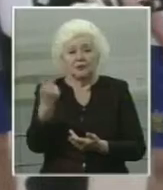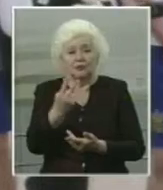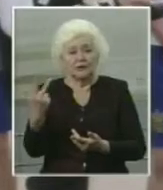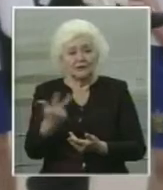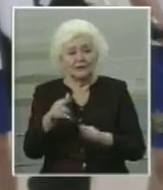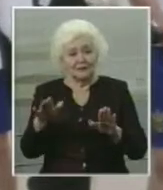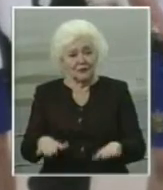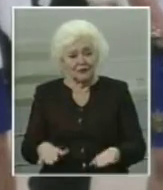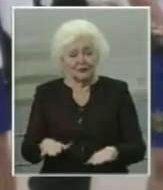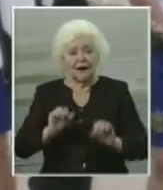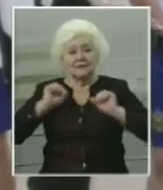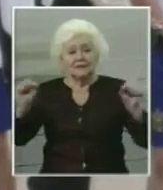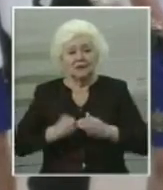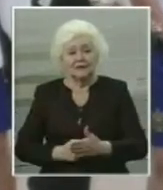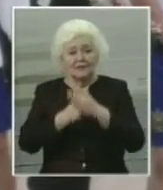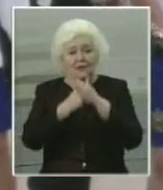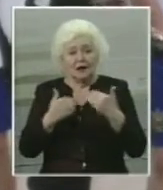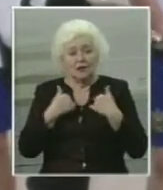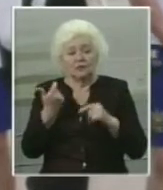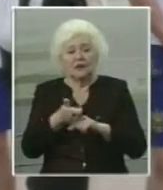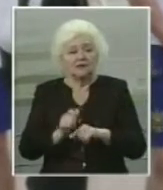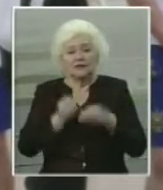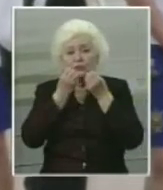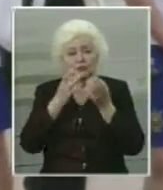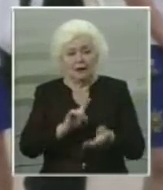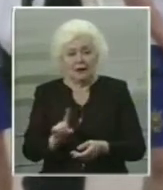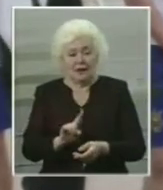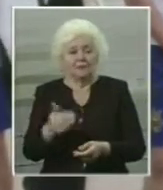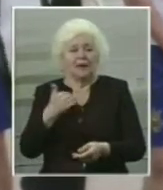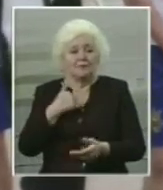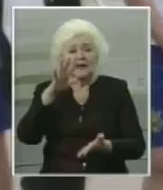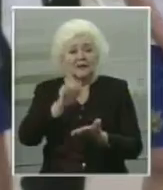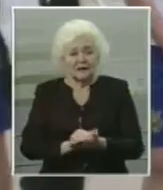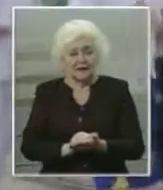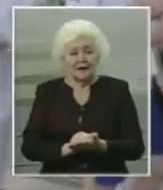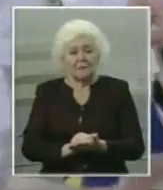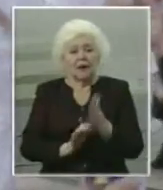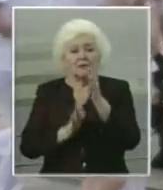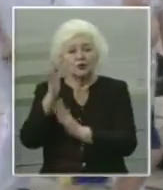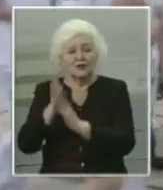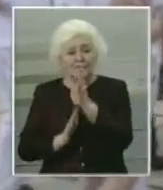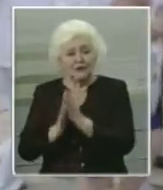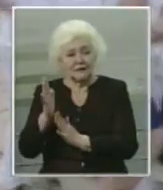місця, але спортивна база у нас не дуже гарна. Ми займаємося в лісі.